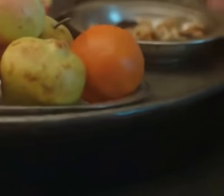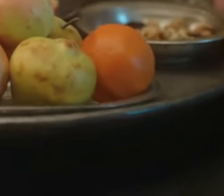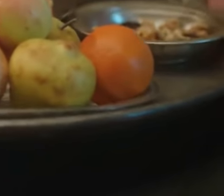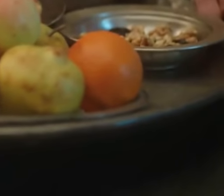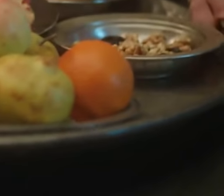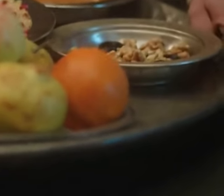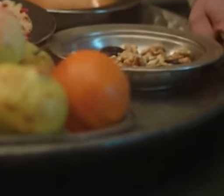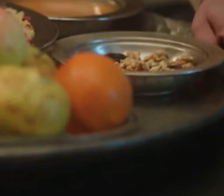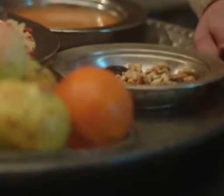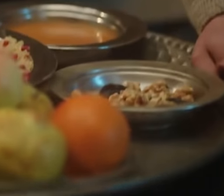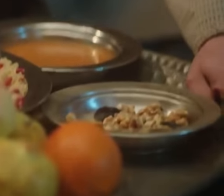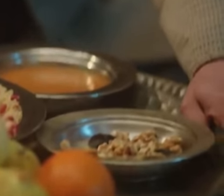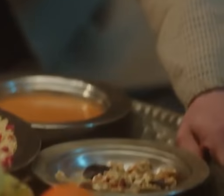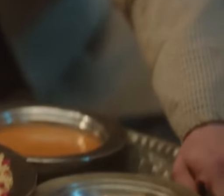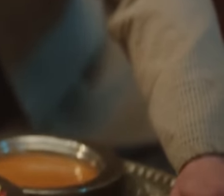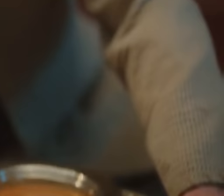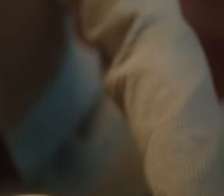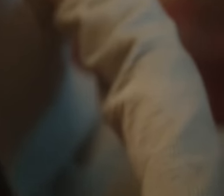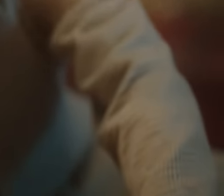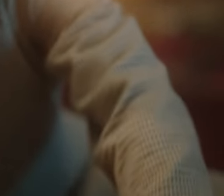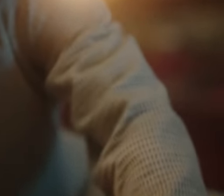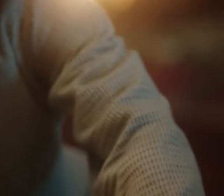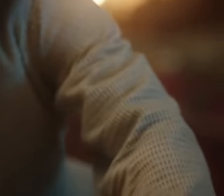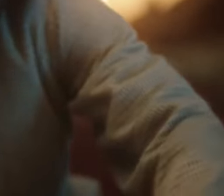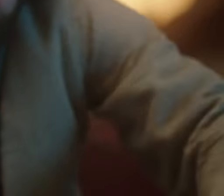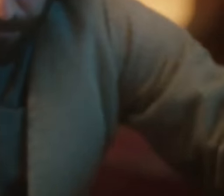siniyi Kasım'ın önüne koydu.